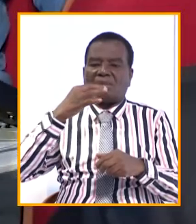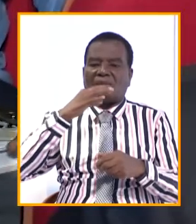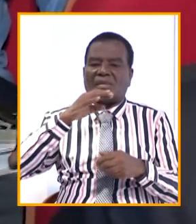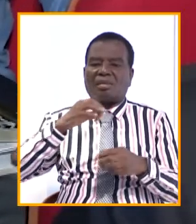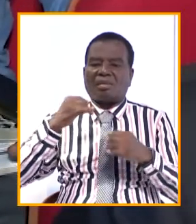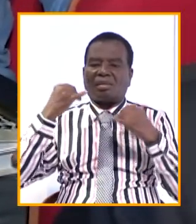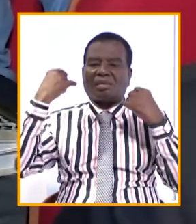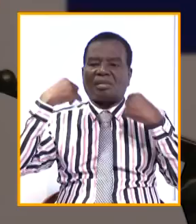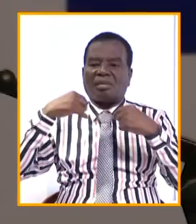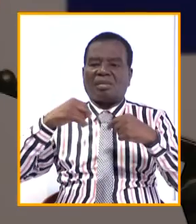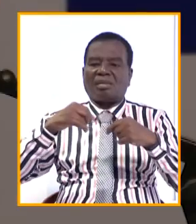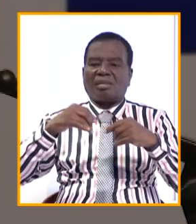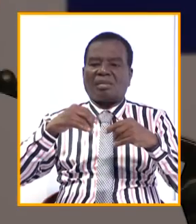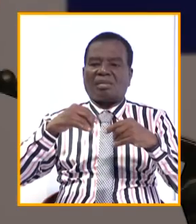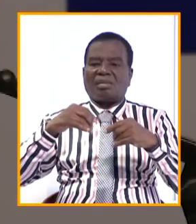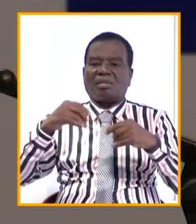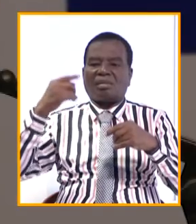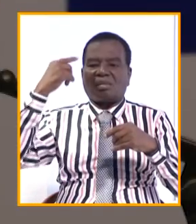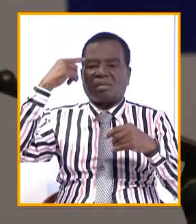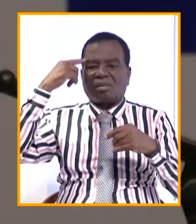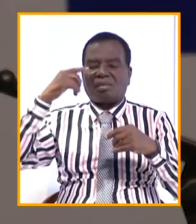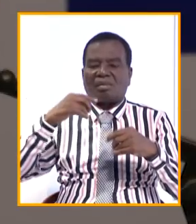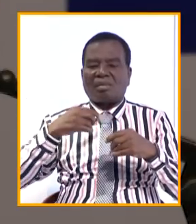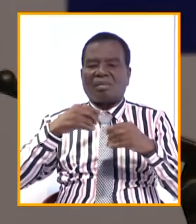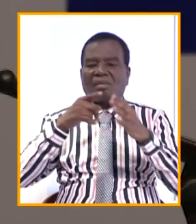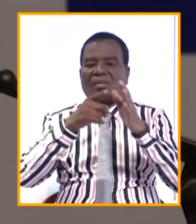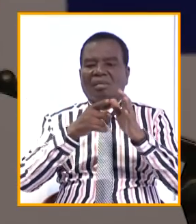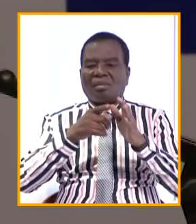investi du pouvoir divin,